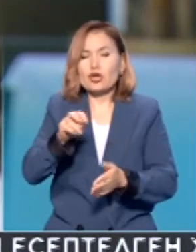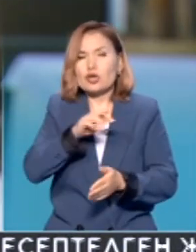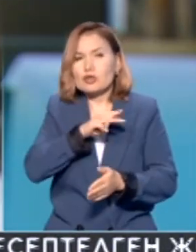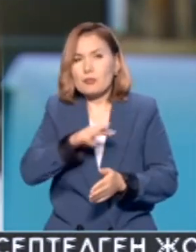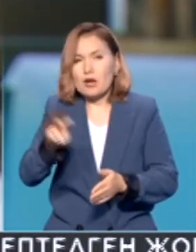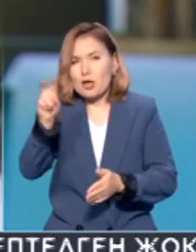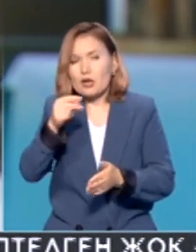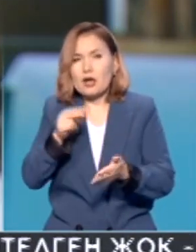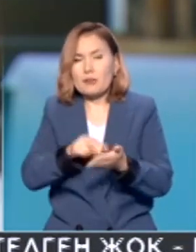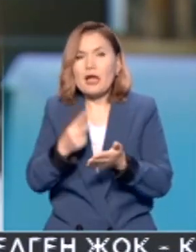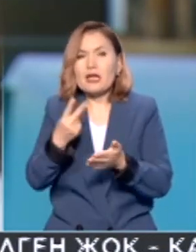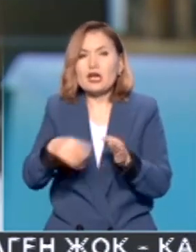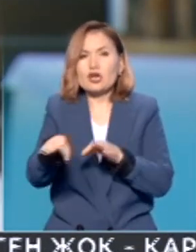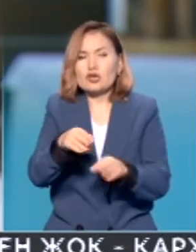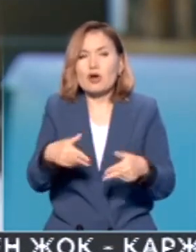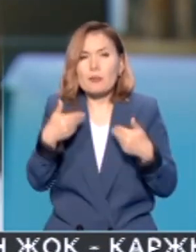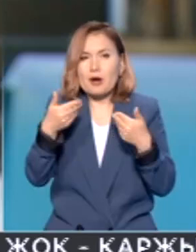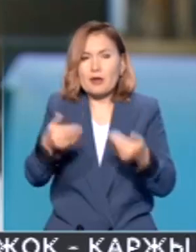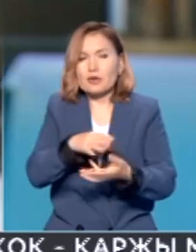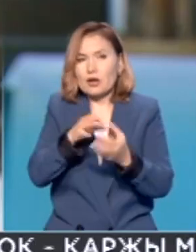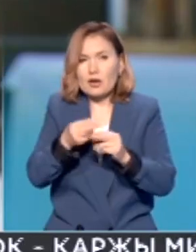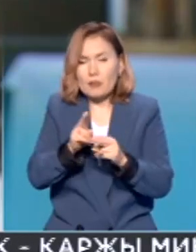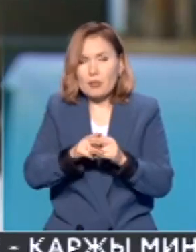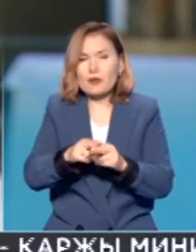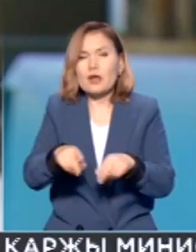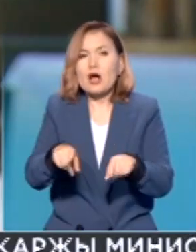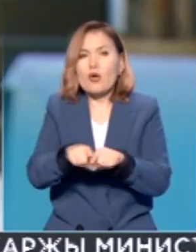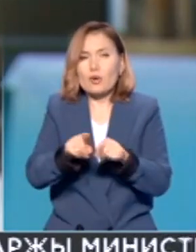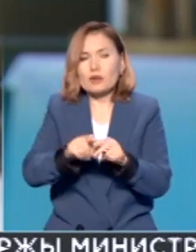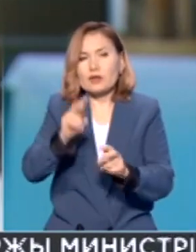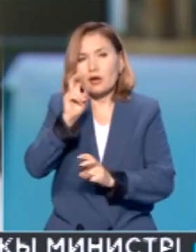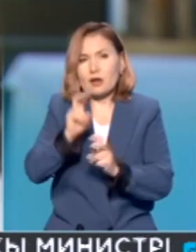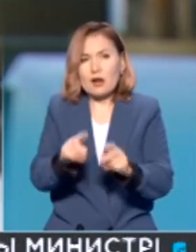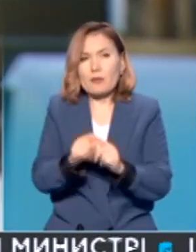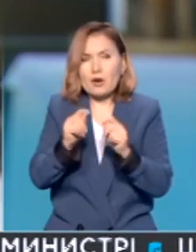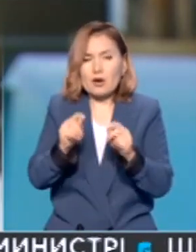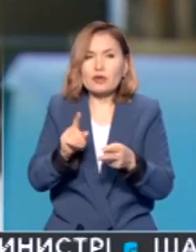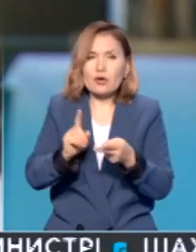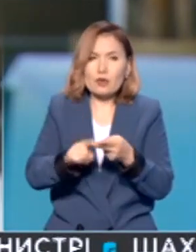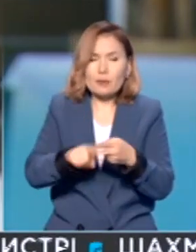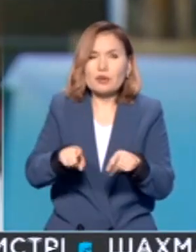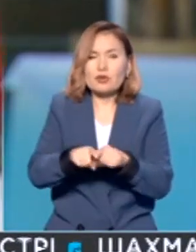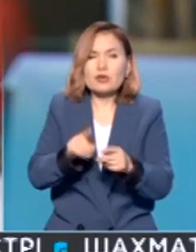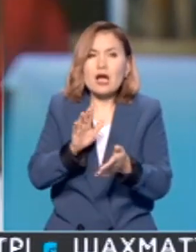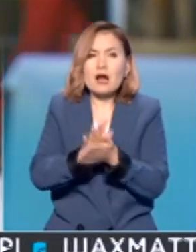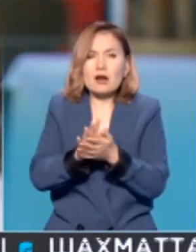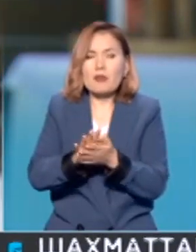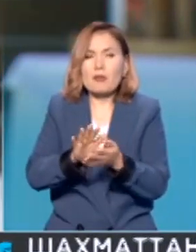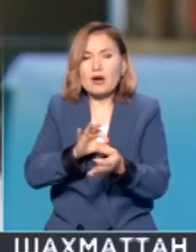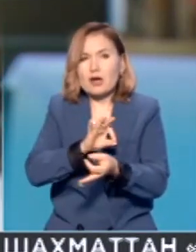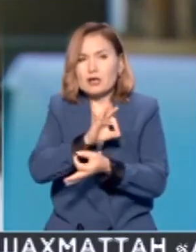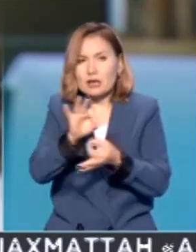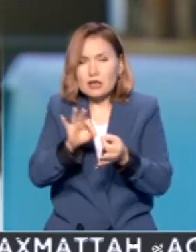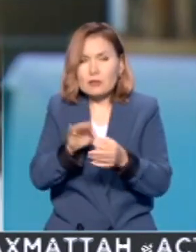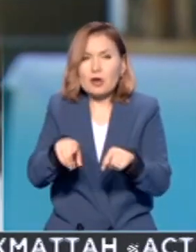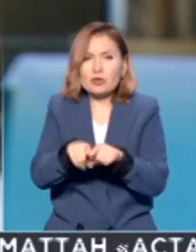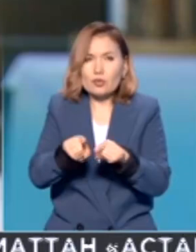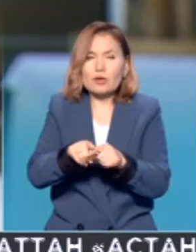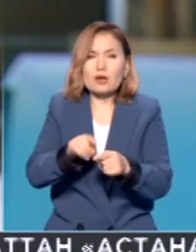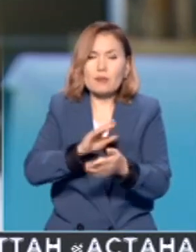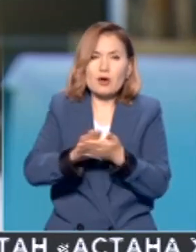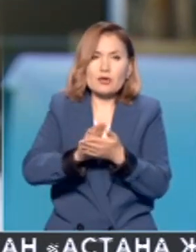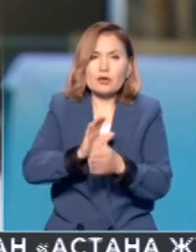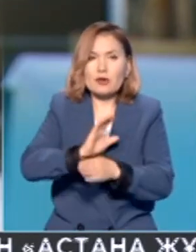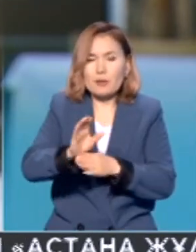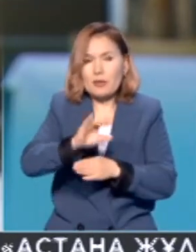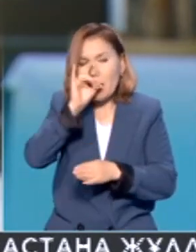евро болатын екі жоба ұсынды. Біріншісі көміртек талшығын дайындау, екіншісі қоқыс өңдеу бойынша. Жалпы осындай халықаралық жобалар болашақта